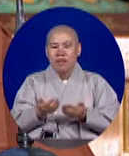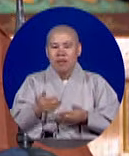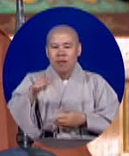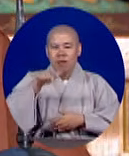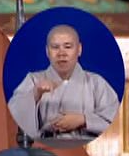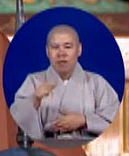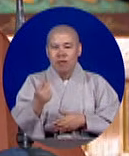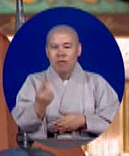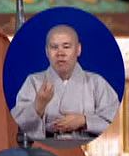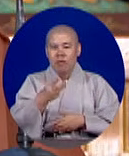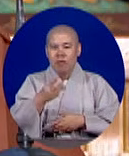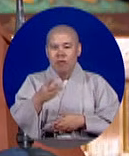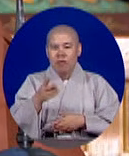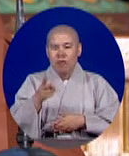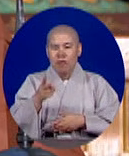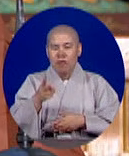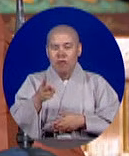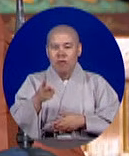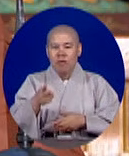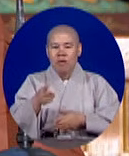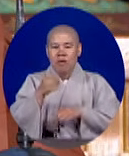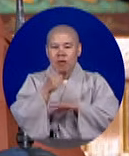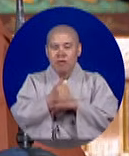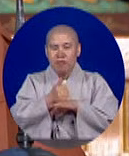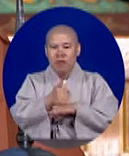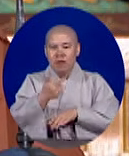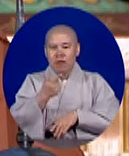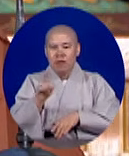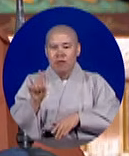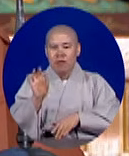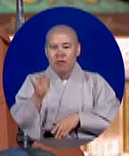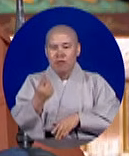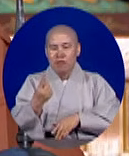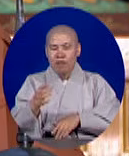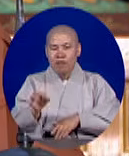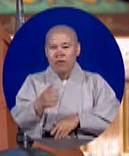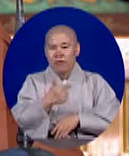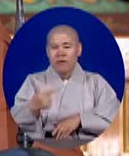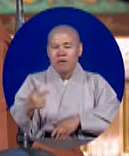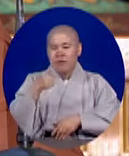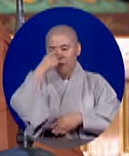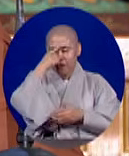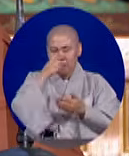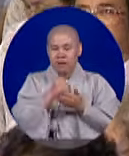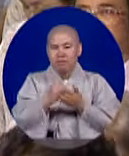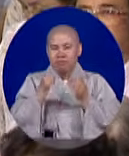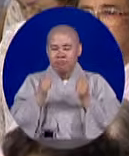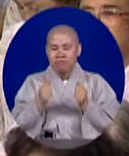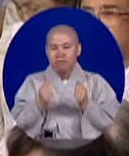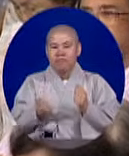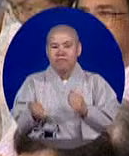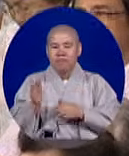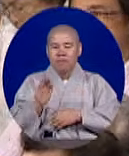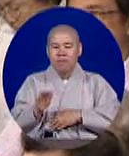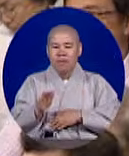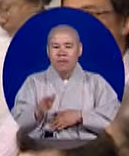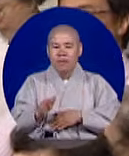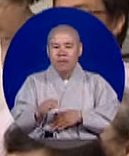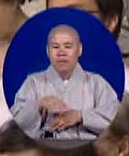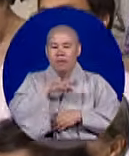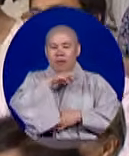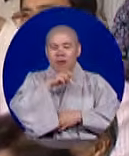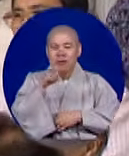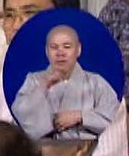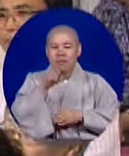말에 나홍 스님이라고 하신 아주 큰 스님이 계셨어요. 나홍 스님. 근데 이분이 20살